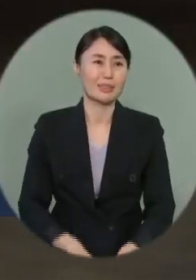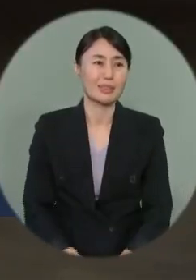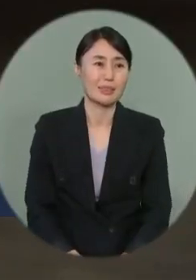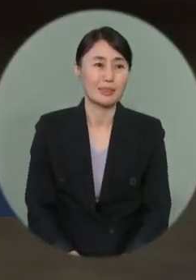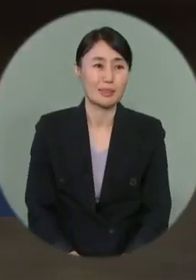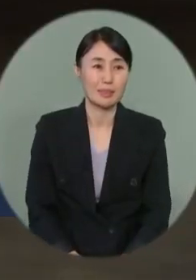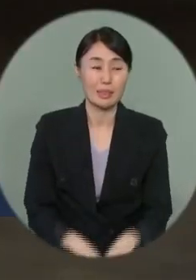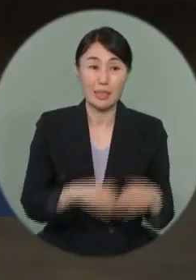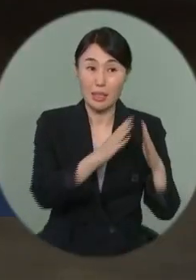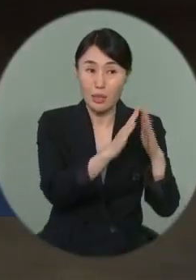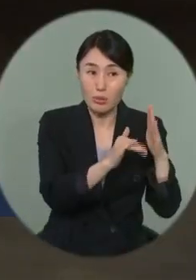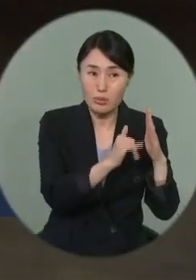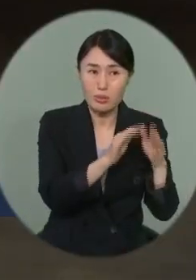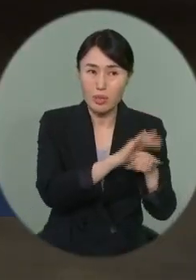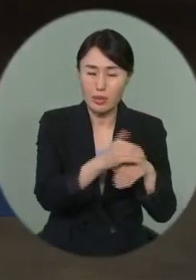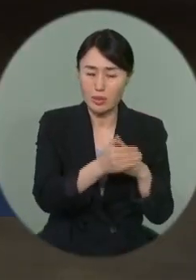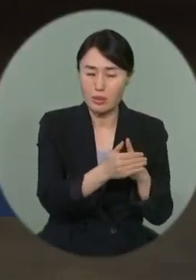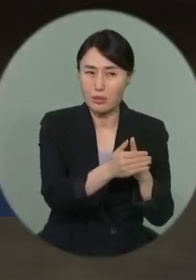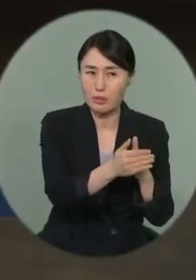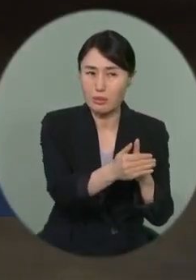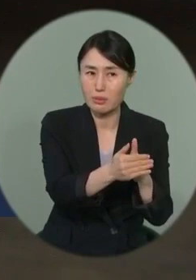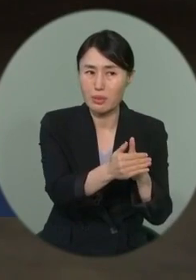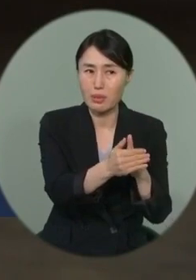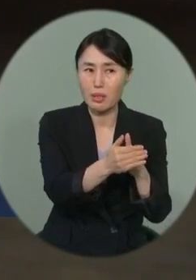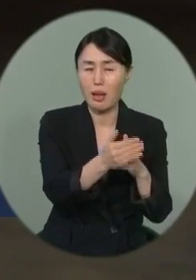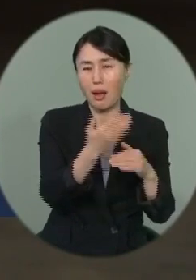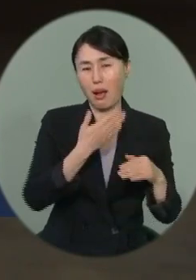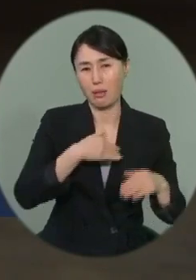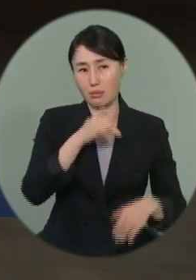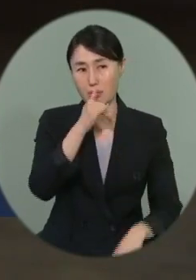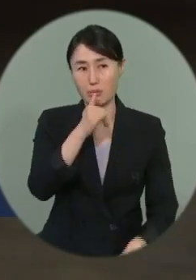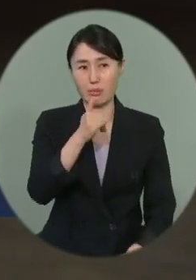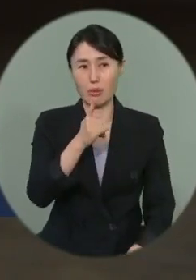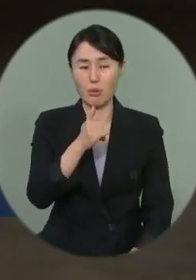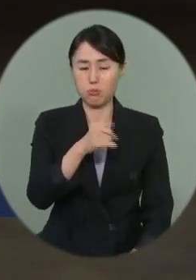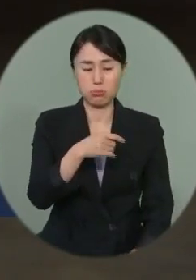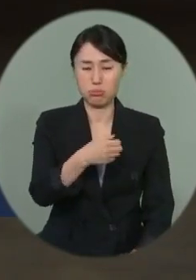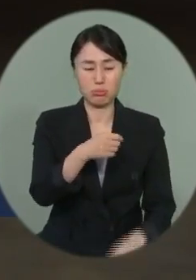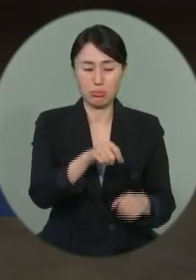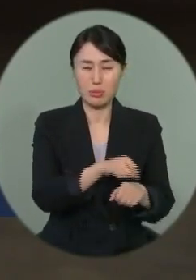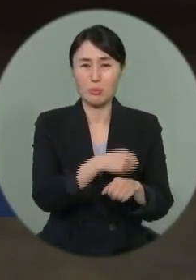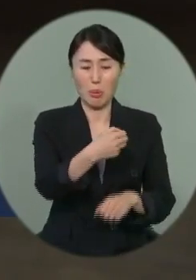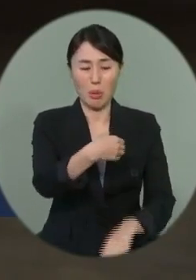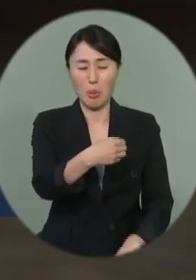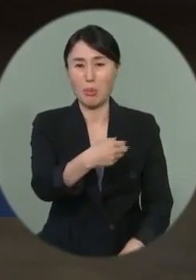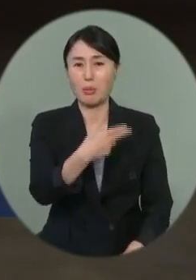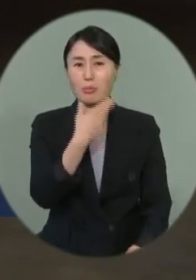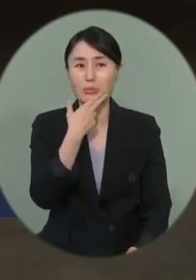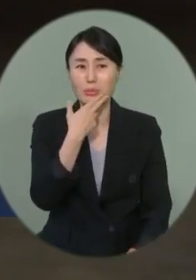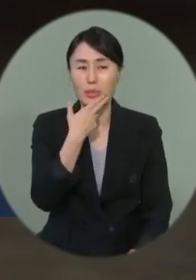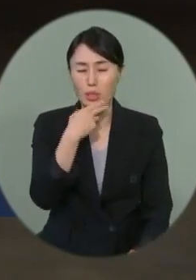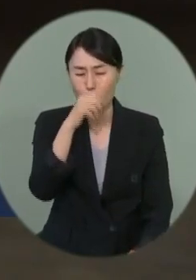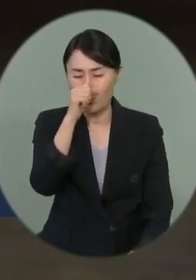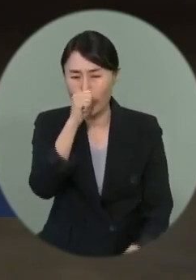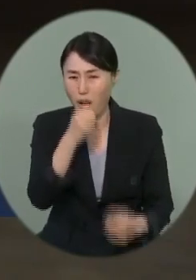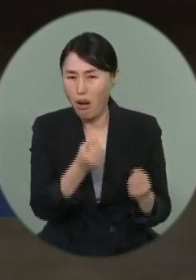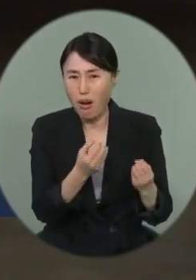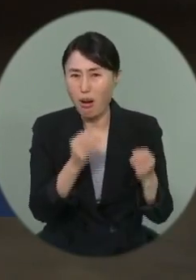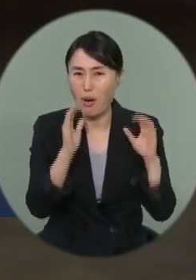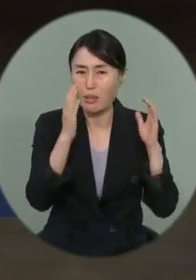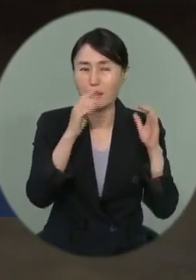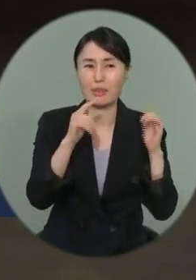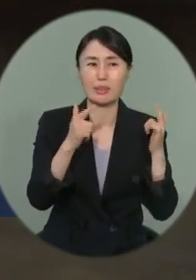쪽에서도 잘 진행된 걸로 저희도 간주하고 있었거든요. 아무 얘기가 없었어요. 좋은 일도 아니고